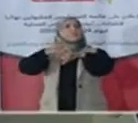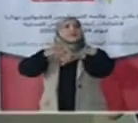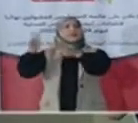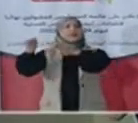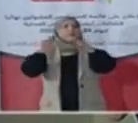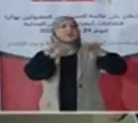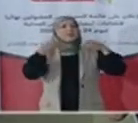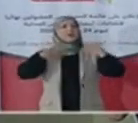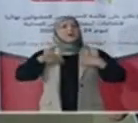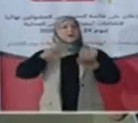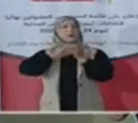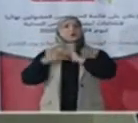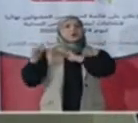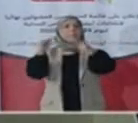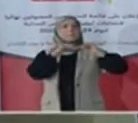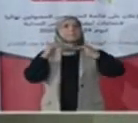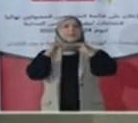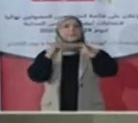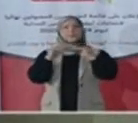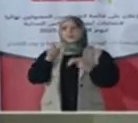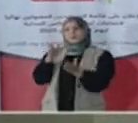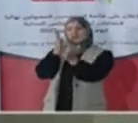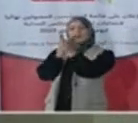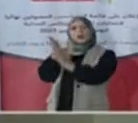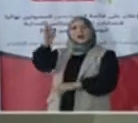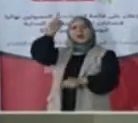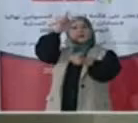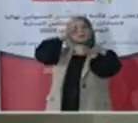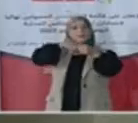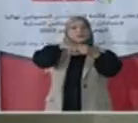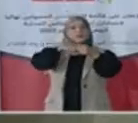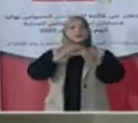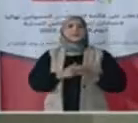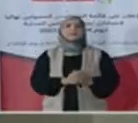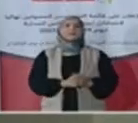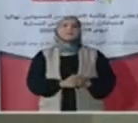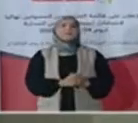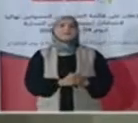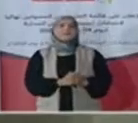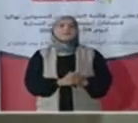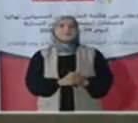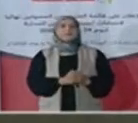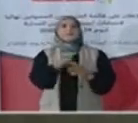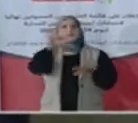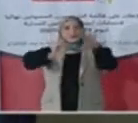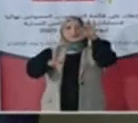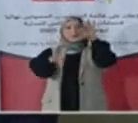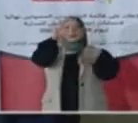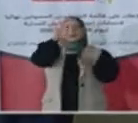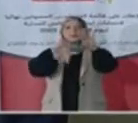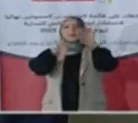الأعضاء، وله حق المشاركة في